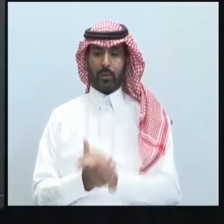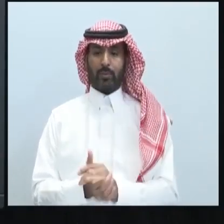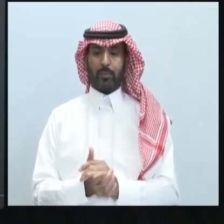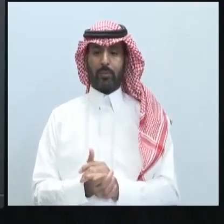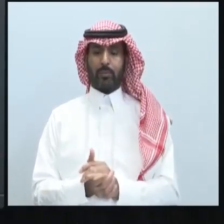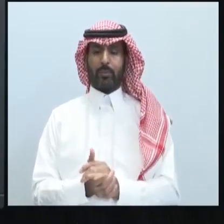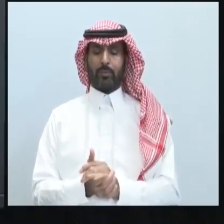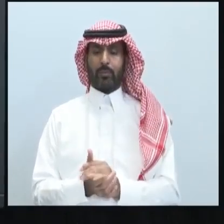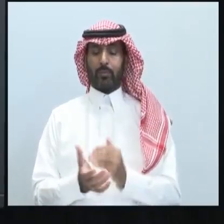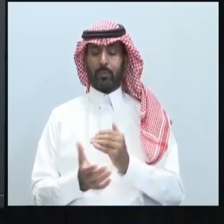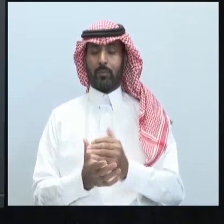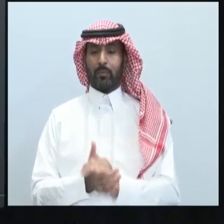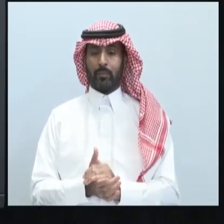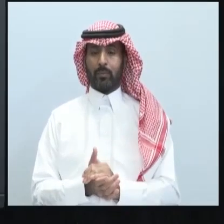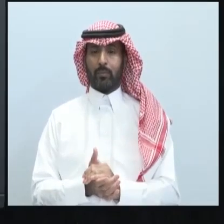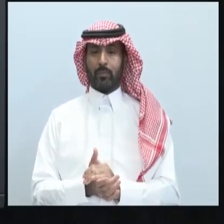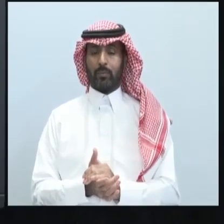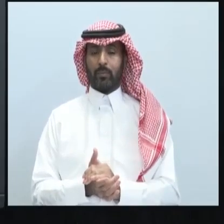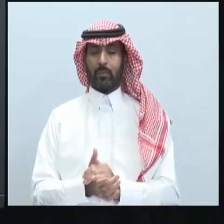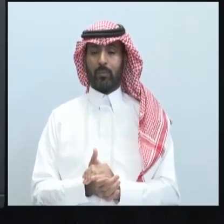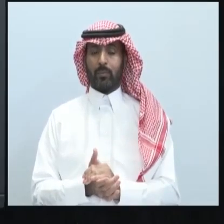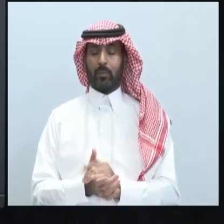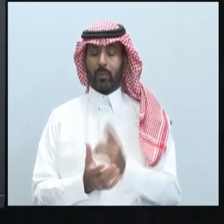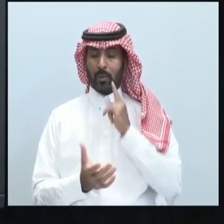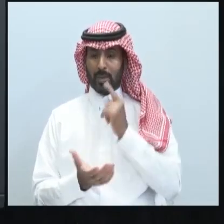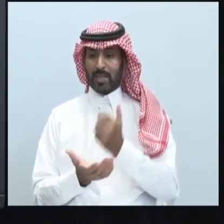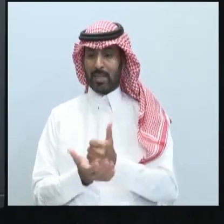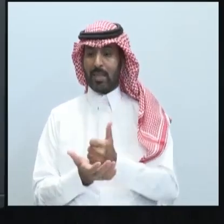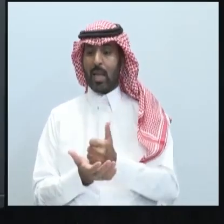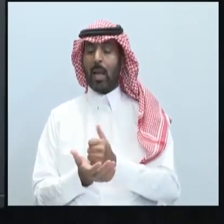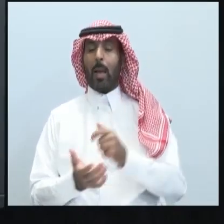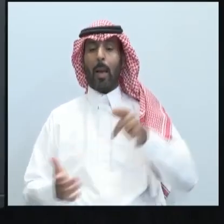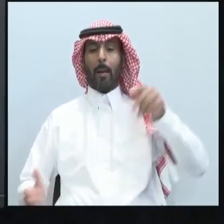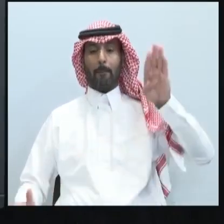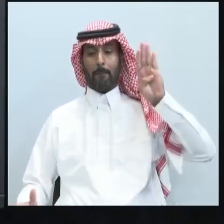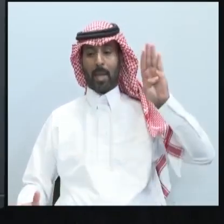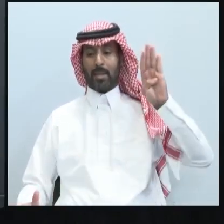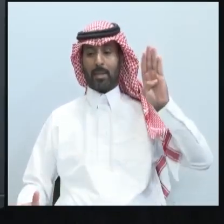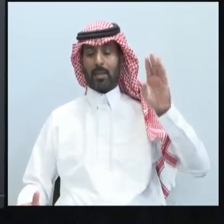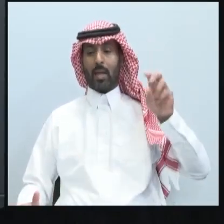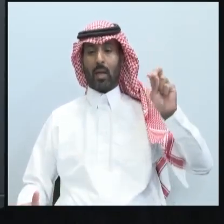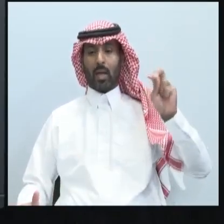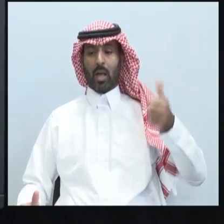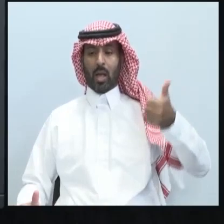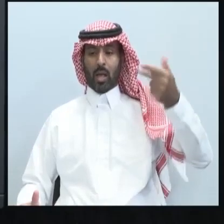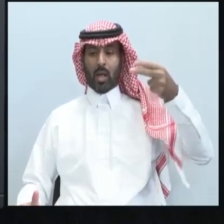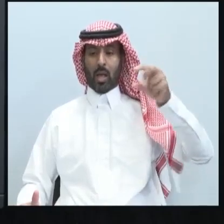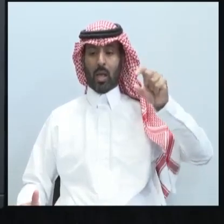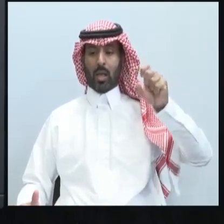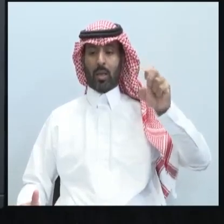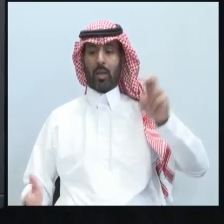هذه المفاهيم حتى لا يصير عندك اشكاليه اذا قاعده اللي هو اسد حمض